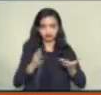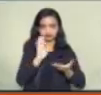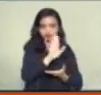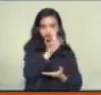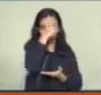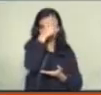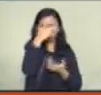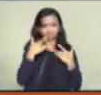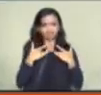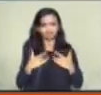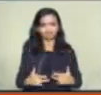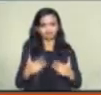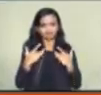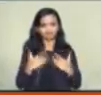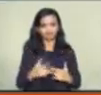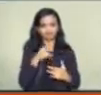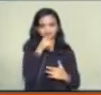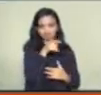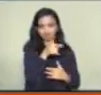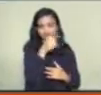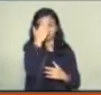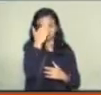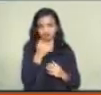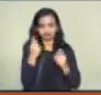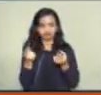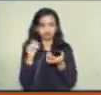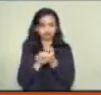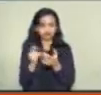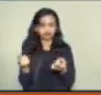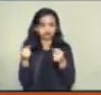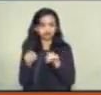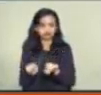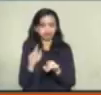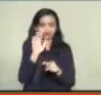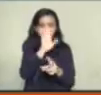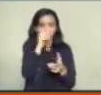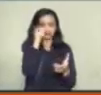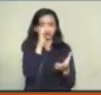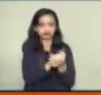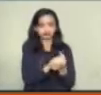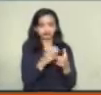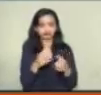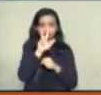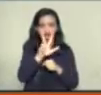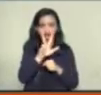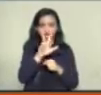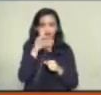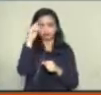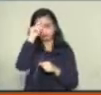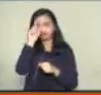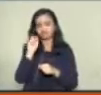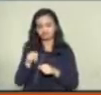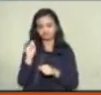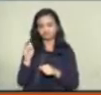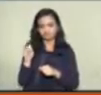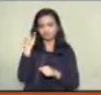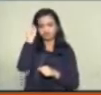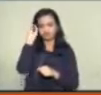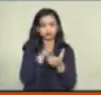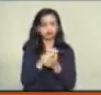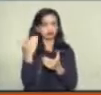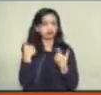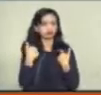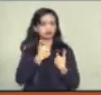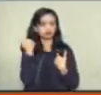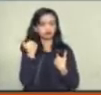po. Depressed na rin po kayo dahil sa nangyari po kay Mrs. na tinangay niyong anak at ng lalaki. Yes, sir. Idol, totoo po yun,